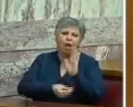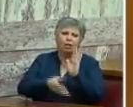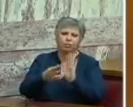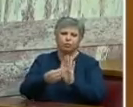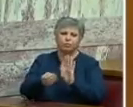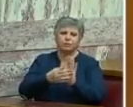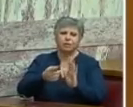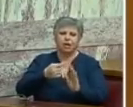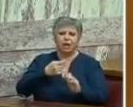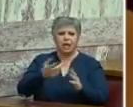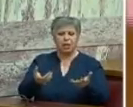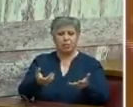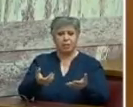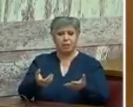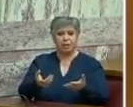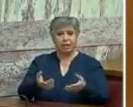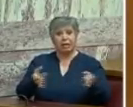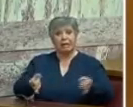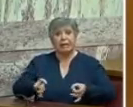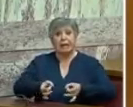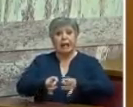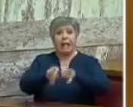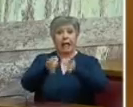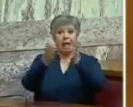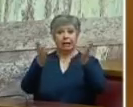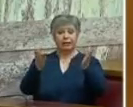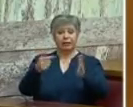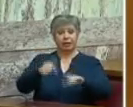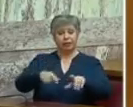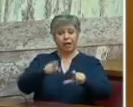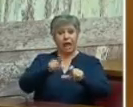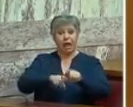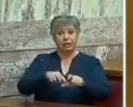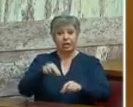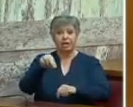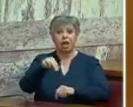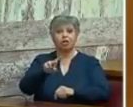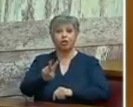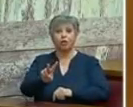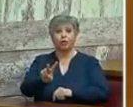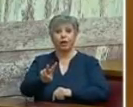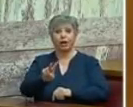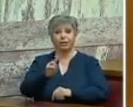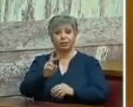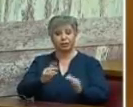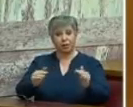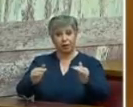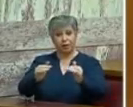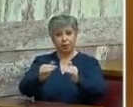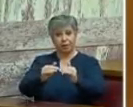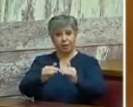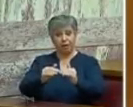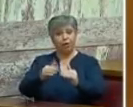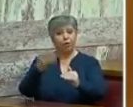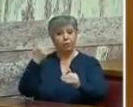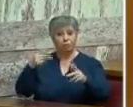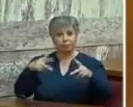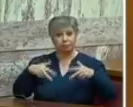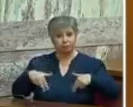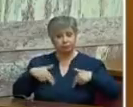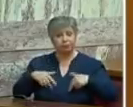πιο πριν. Τυχαία, για να πάω και πιο πίσω, να μην παραπονιέστε. Τυχαία, επί κυρίου Αβραμόπουλου πήγε η